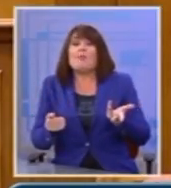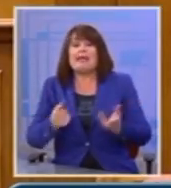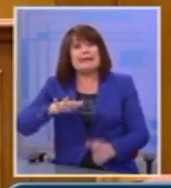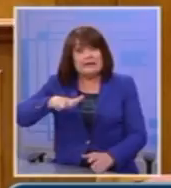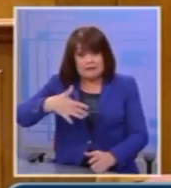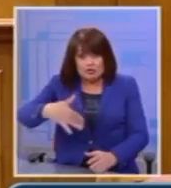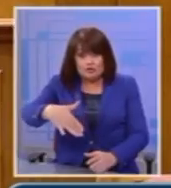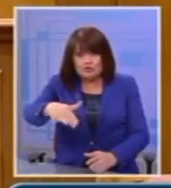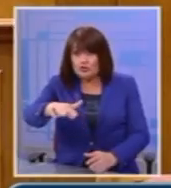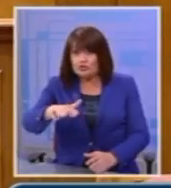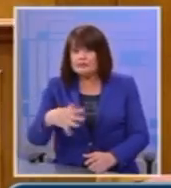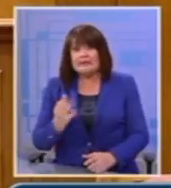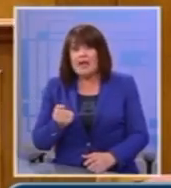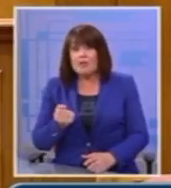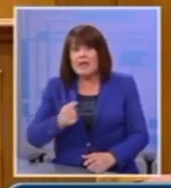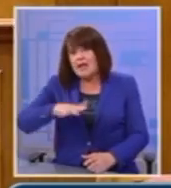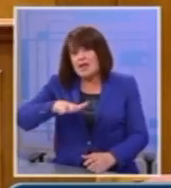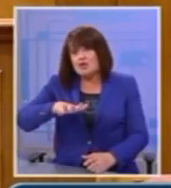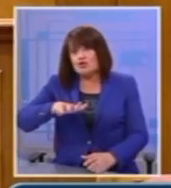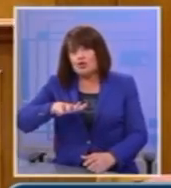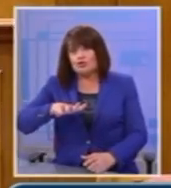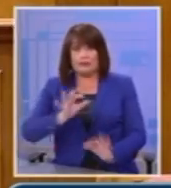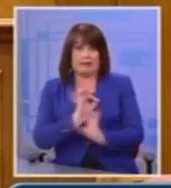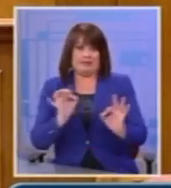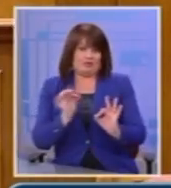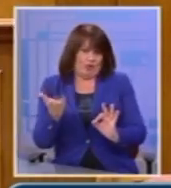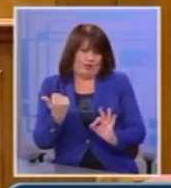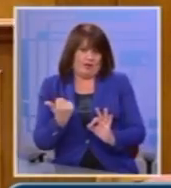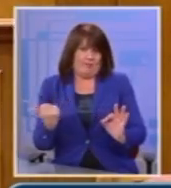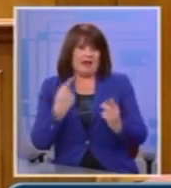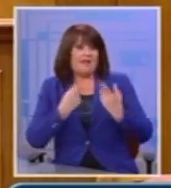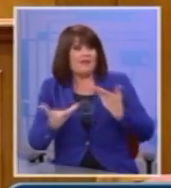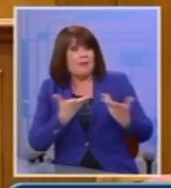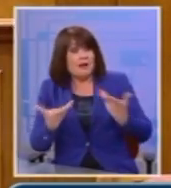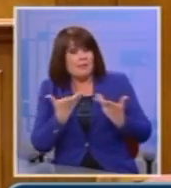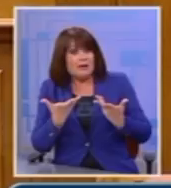πιθανώς μπροστά μας, πιθανώς διότι τίποτα δεν είναι δεδομένο, η διαπραγμάτευση είναι ενισχύ,